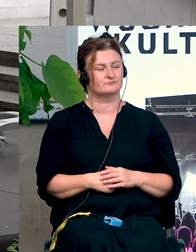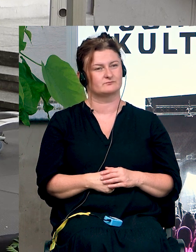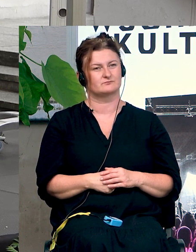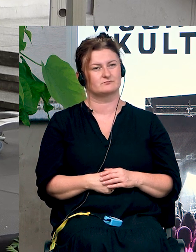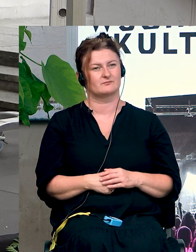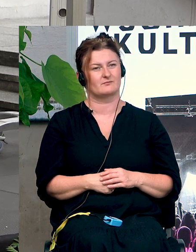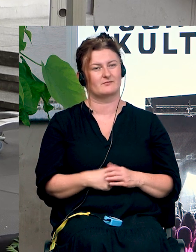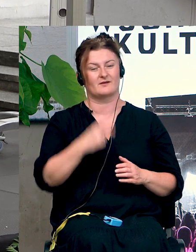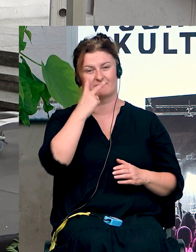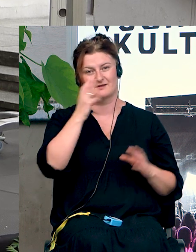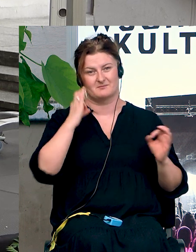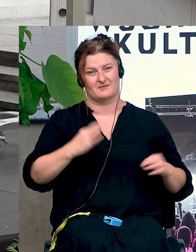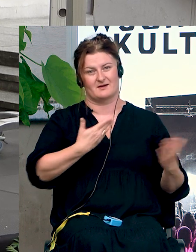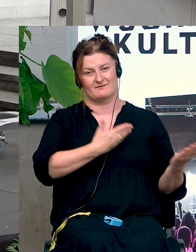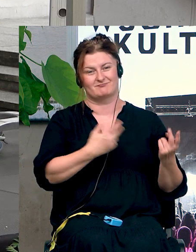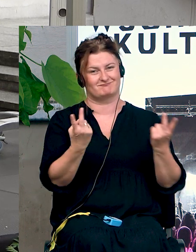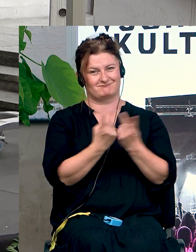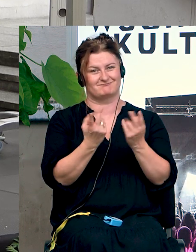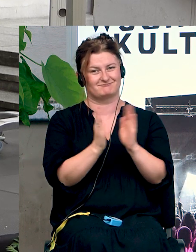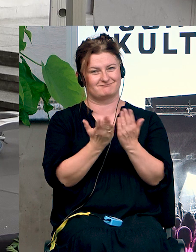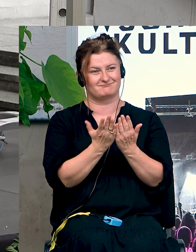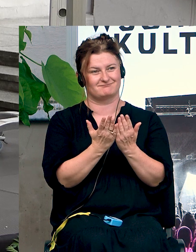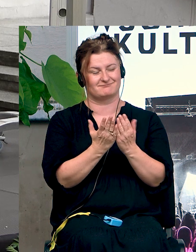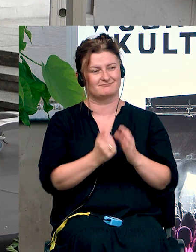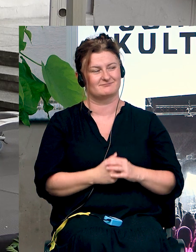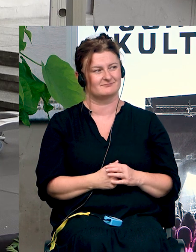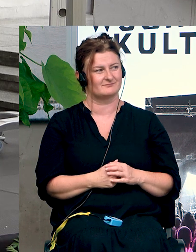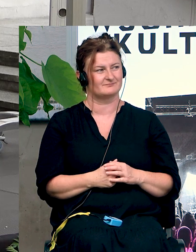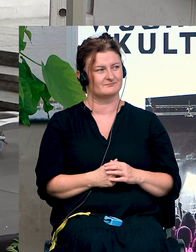sami. To od razu zdradzamy, że ta,